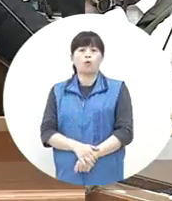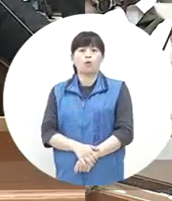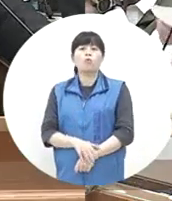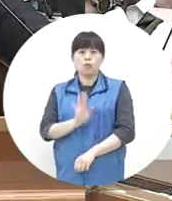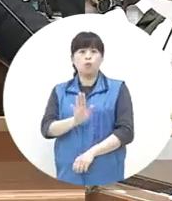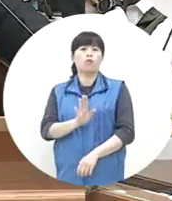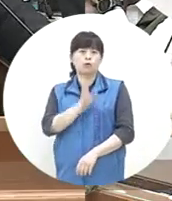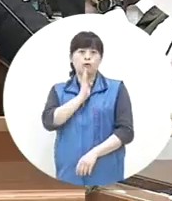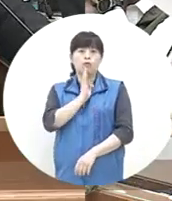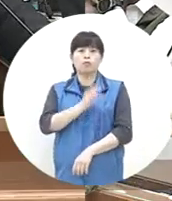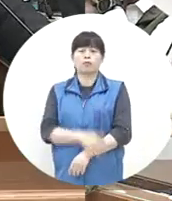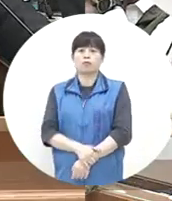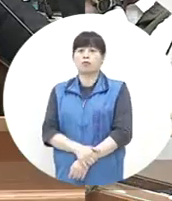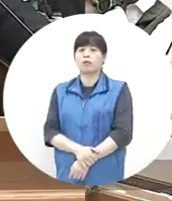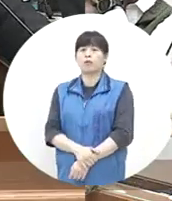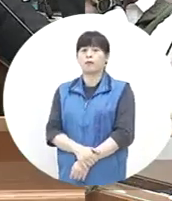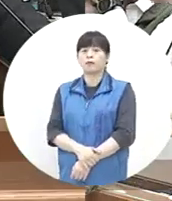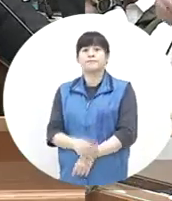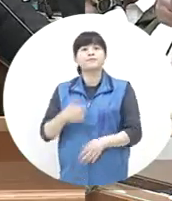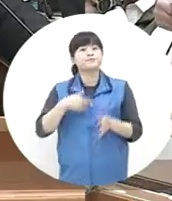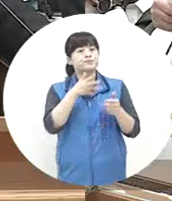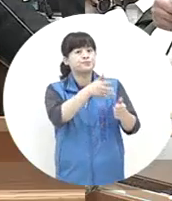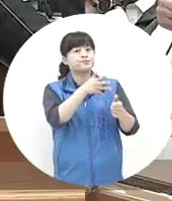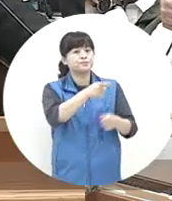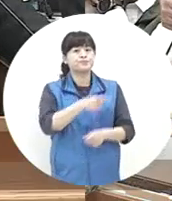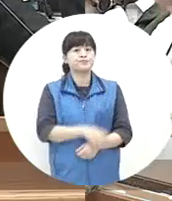吗？好，那我再问你，那这样子